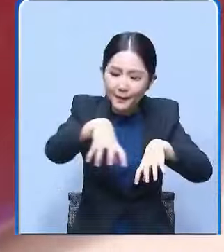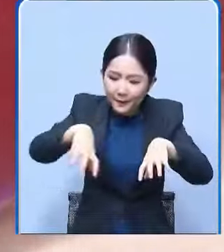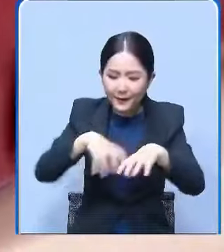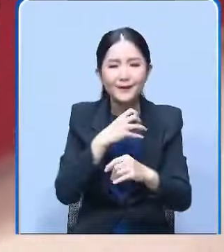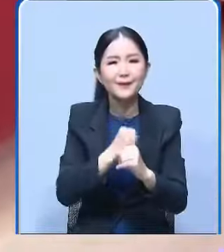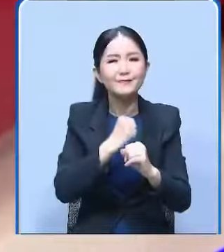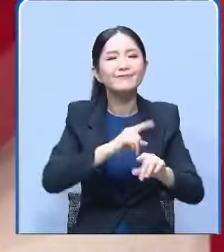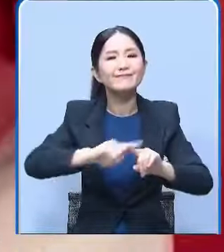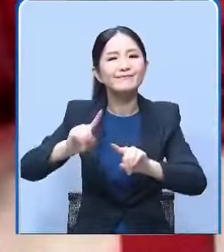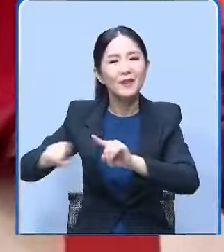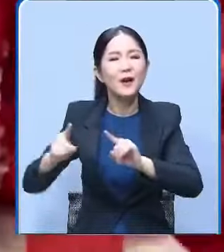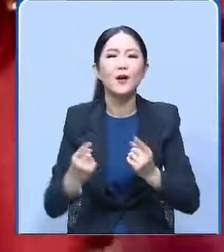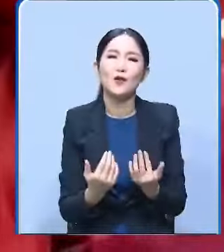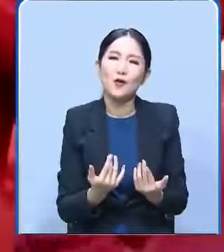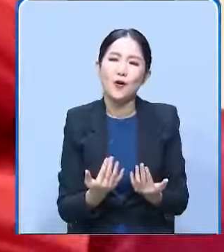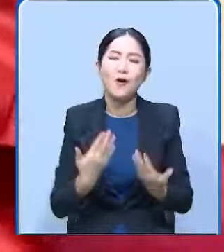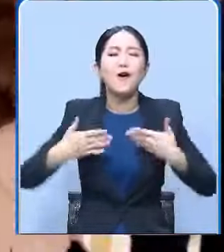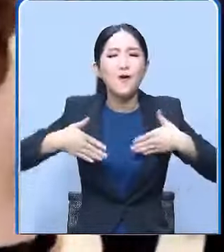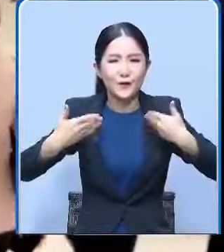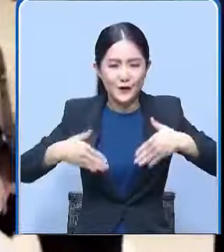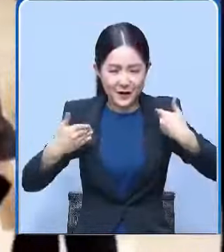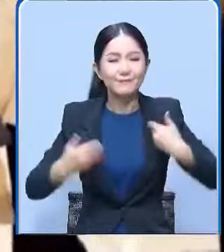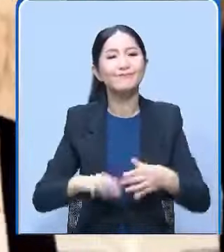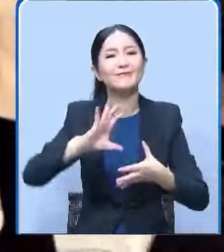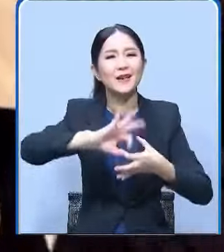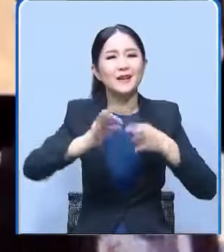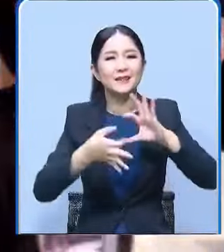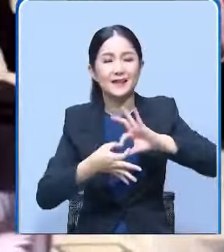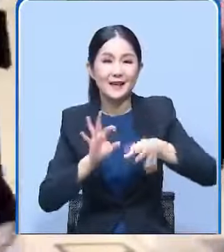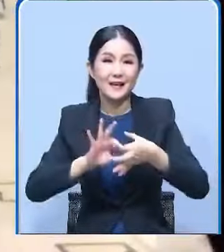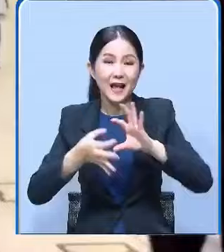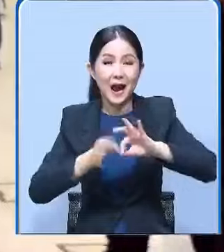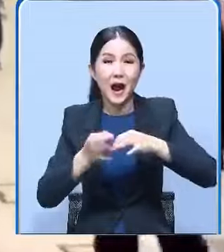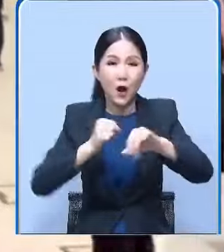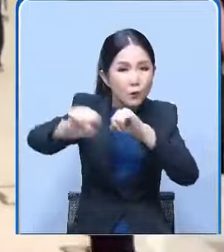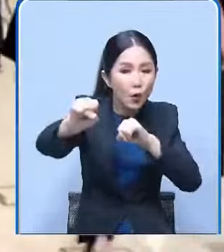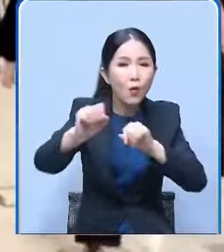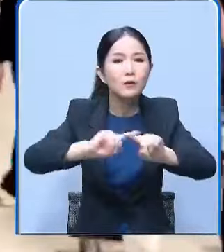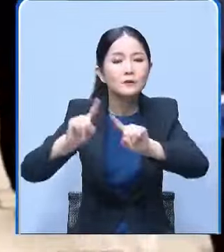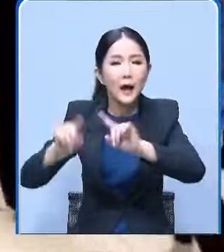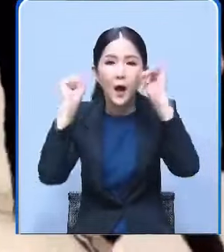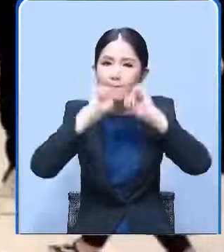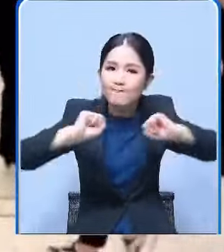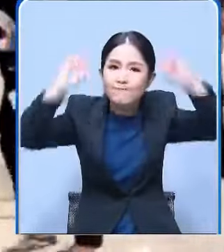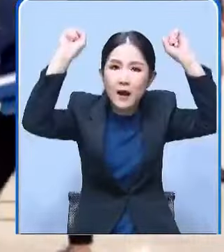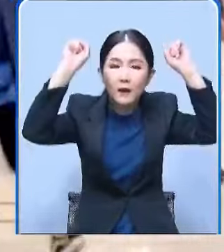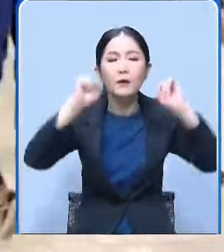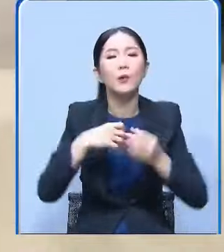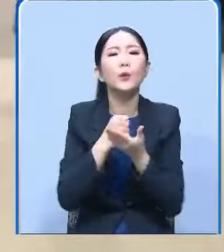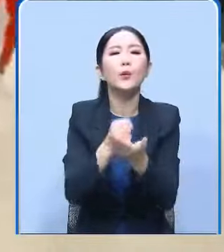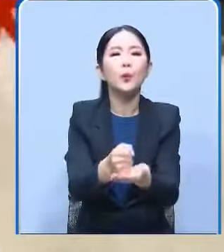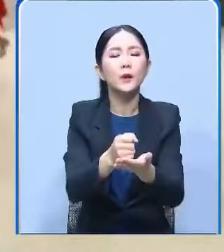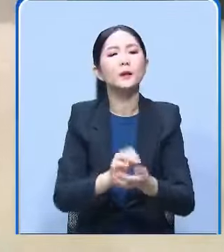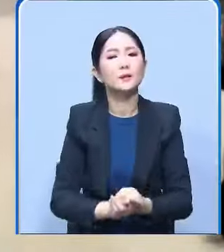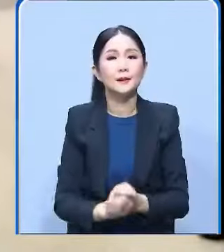นี่ยมารอต้อนรับคณะนักกีฬาเทควันโดคณะนักกีฬายกน้ำหนักครับนะแล้วก็รัฐบาลเองก็ถือว่าอัดฉีดเต็ม